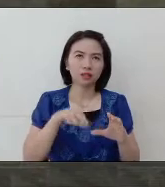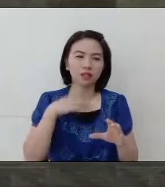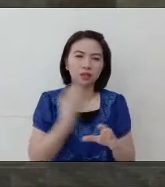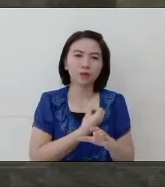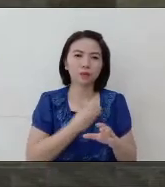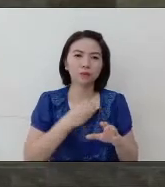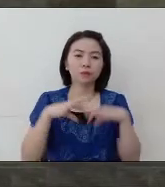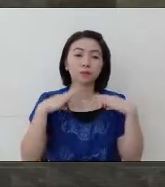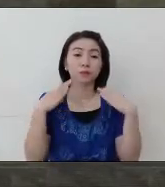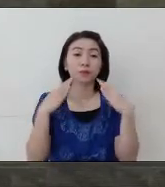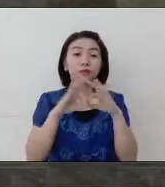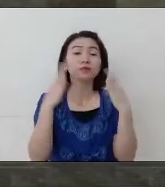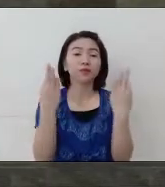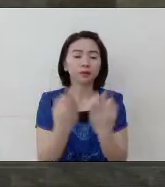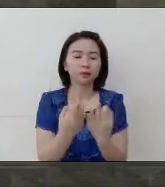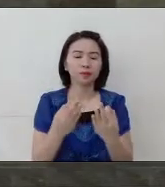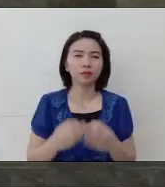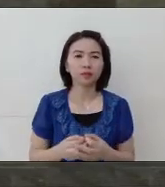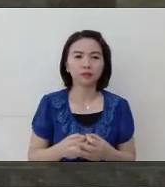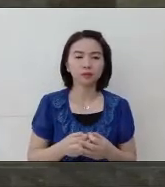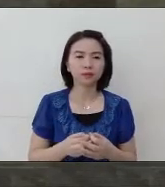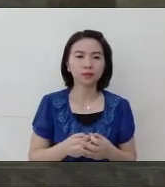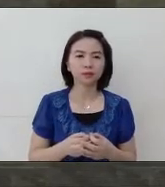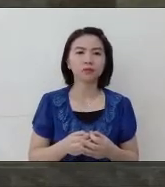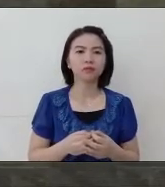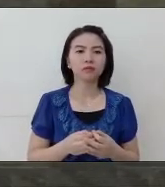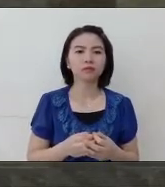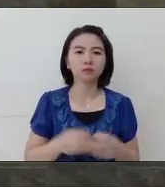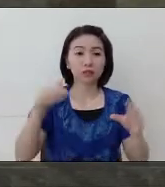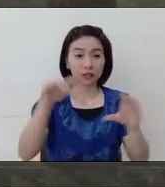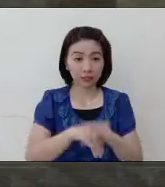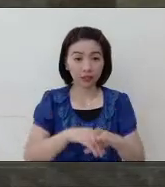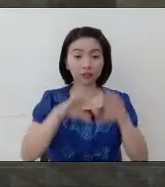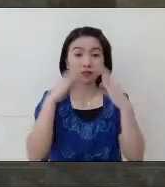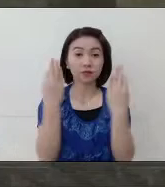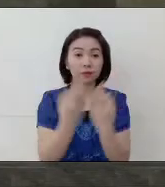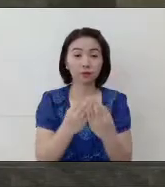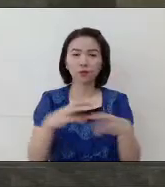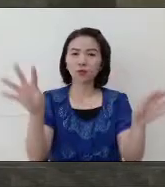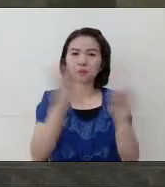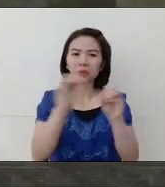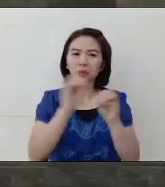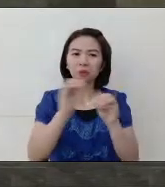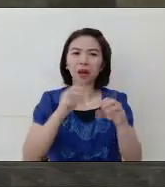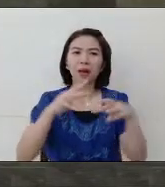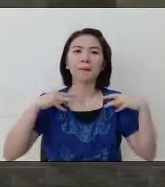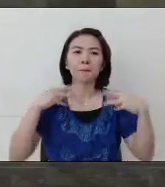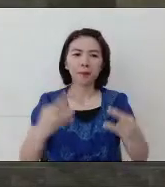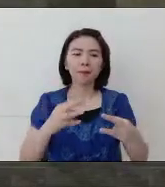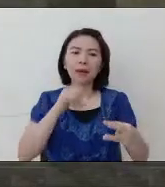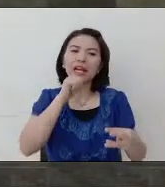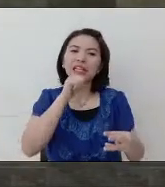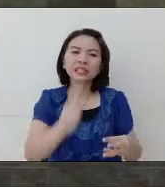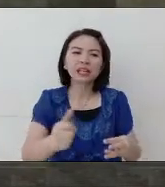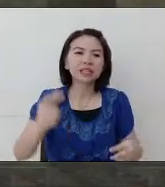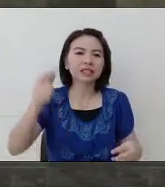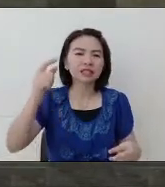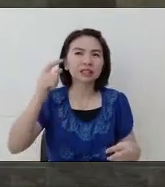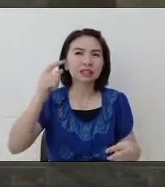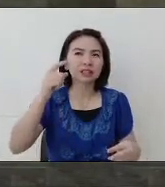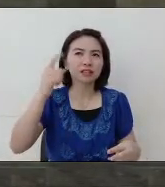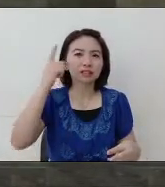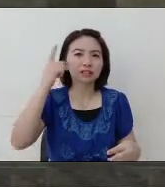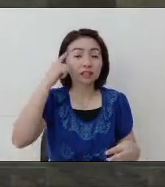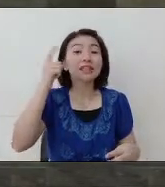Sa loob ng family, walang nag-iisip ng untrue. Walang unjust. Walang